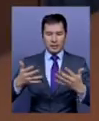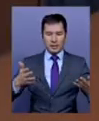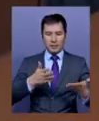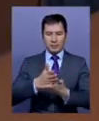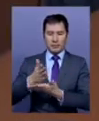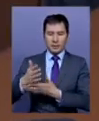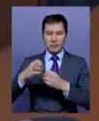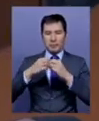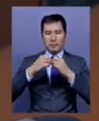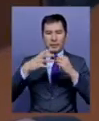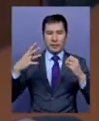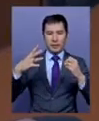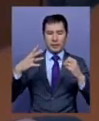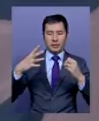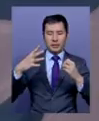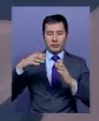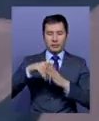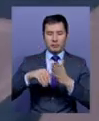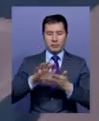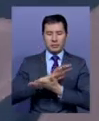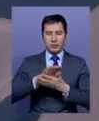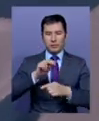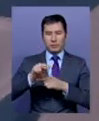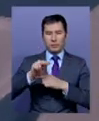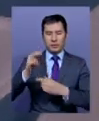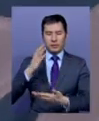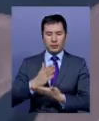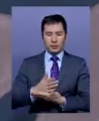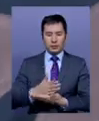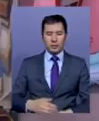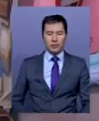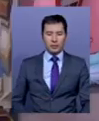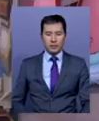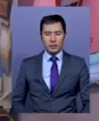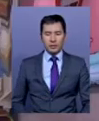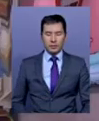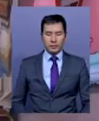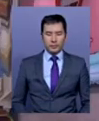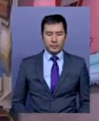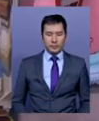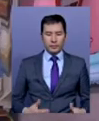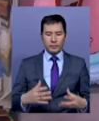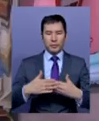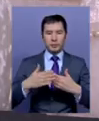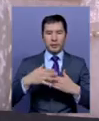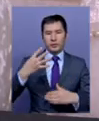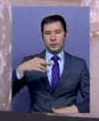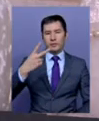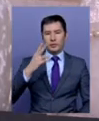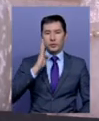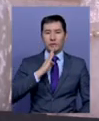15 тегін үйірме бар. Айта кету керек, Алатау аналары қоғамдық қоры 42 көп балалы ананың жұмысқа тұруына мұрындық